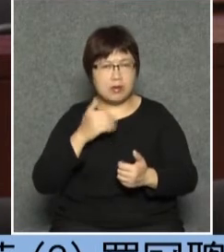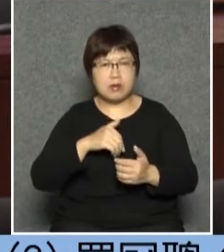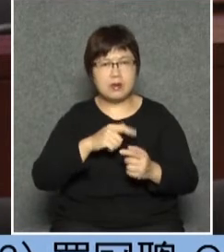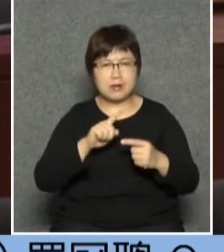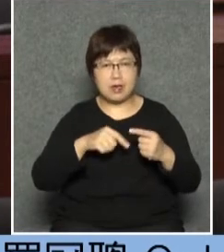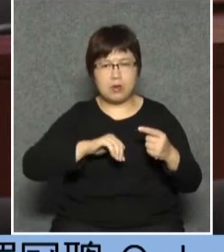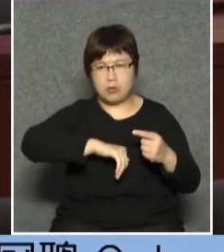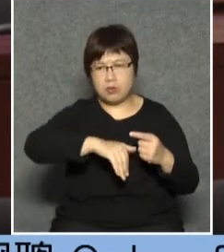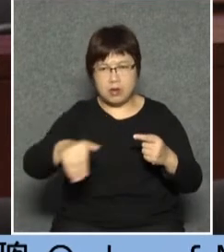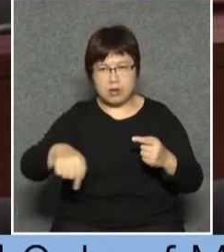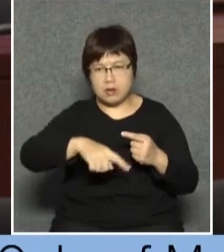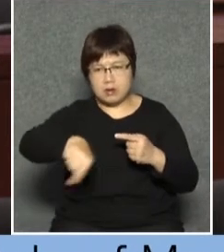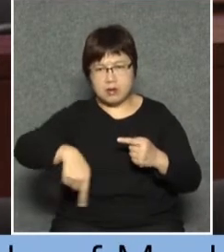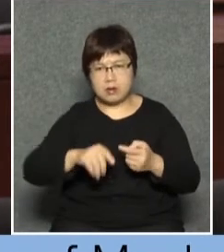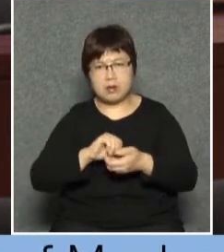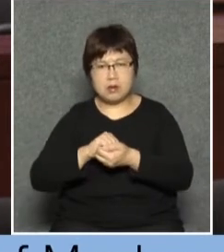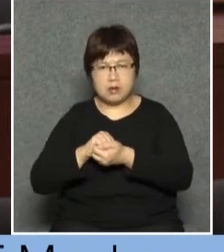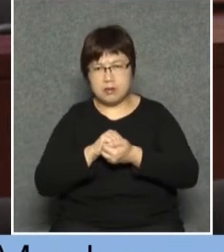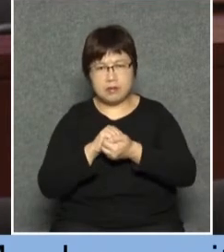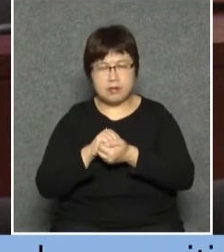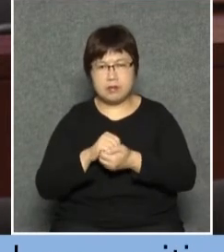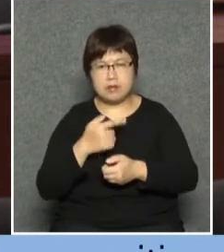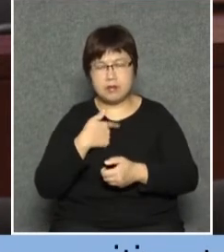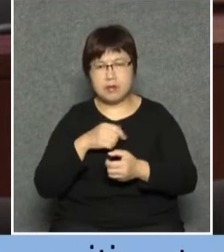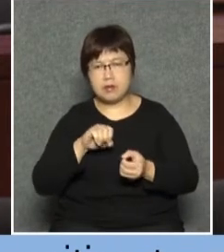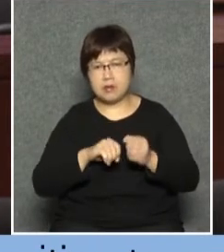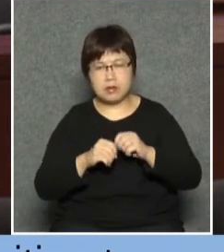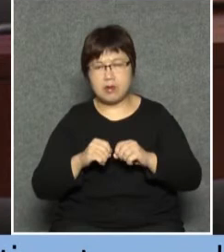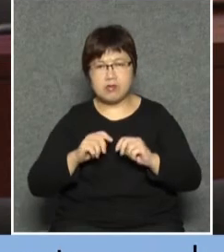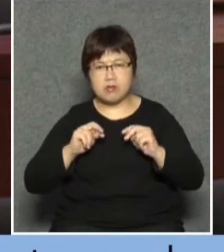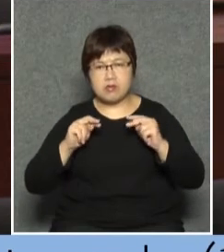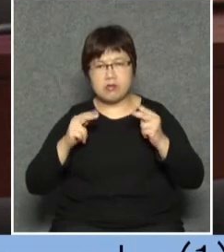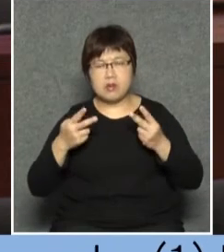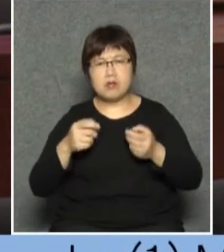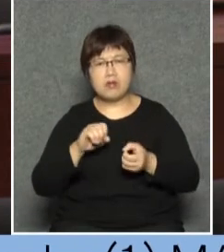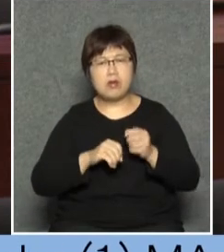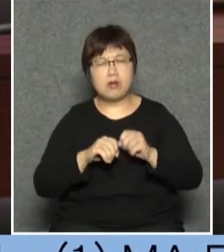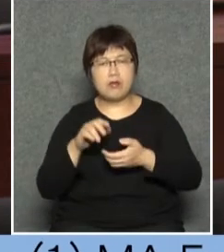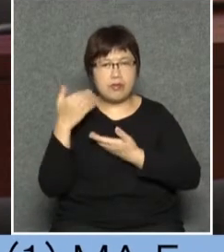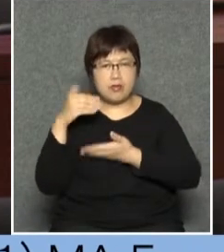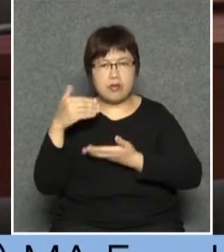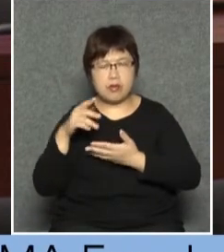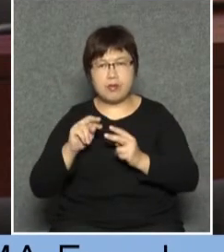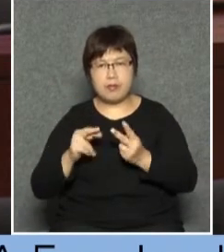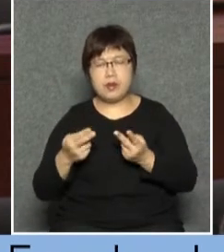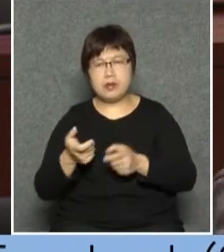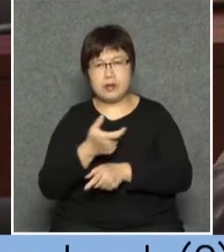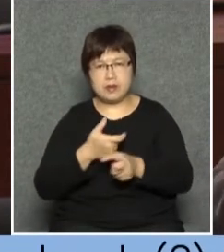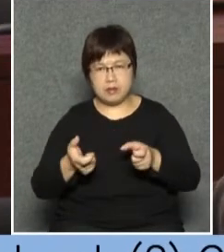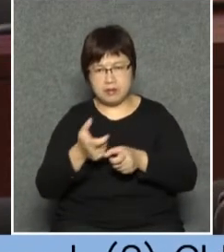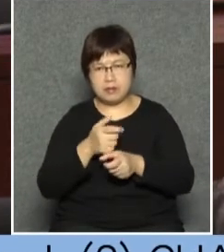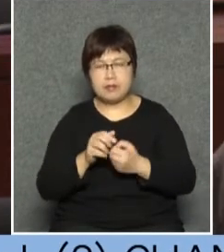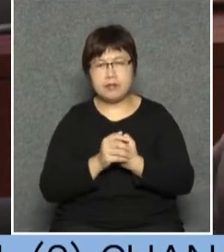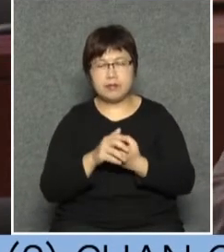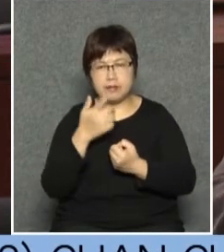效應，去發展我們的創科產業，將科研產品產業化，將創